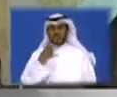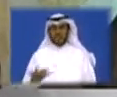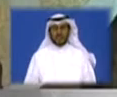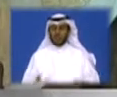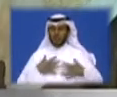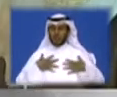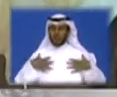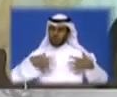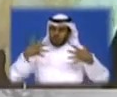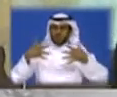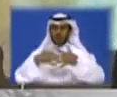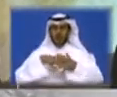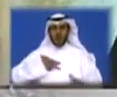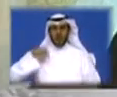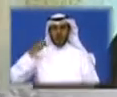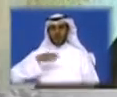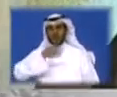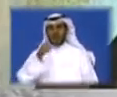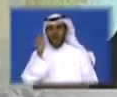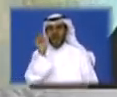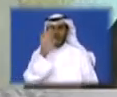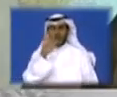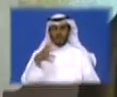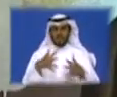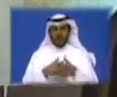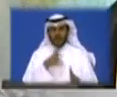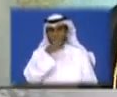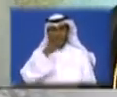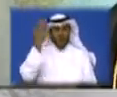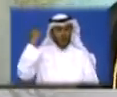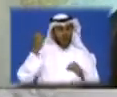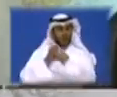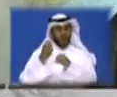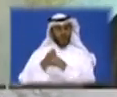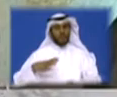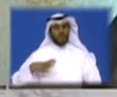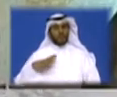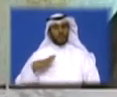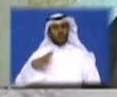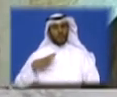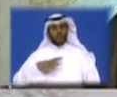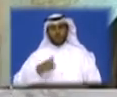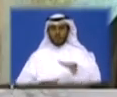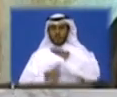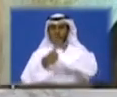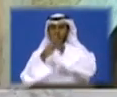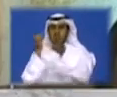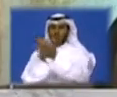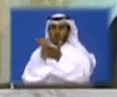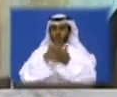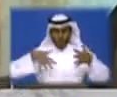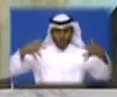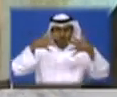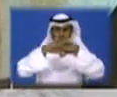إنشاء إدارة نزع ملكية، وفاء للجيل السابق والمدراء السابقين اللي كان لهم دور كبير. حرصنا